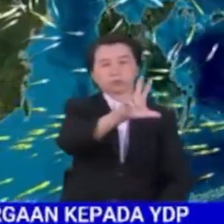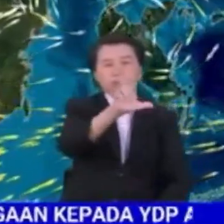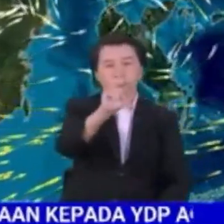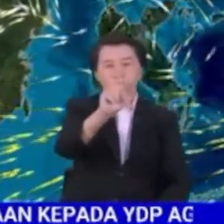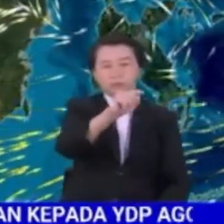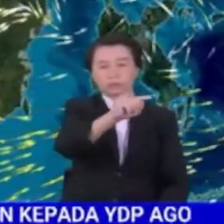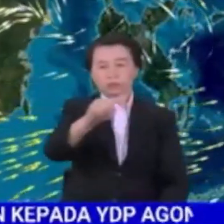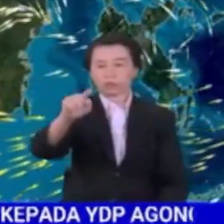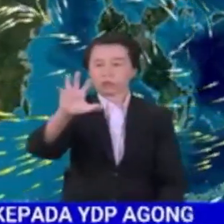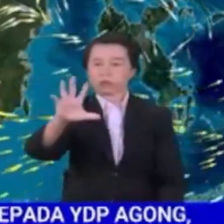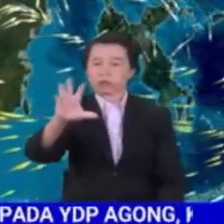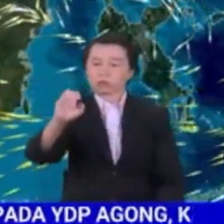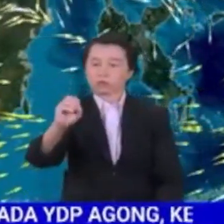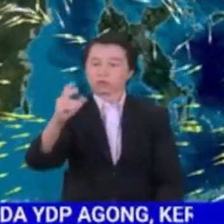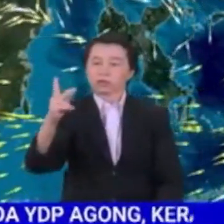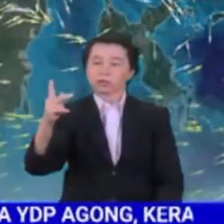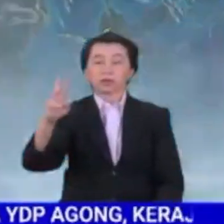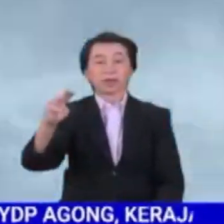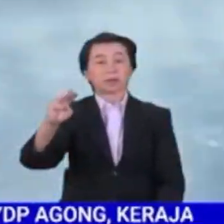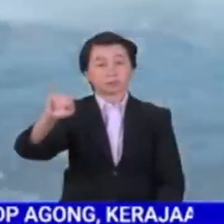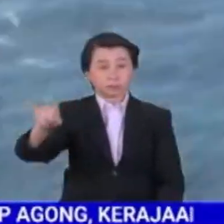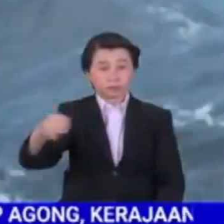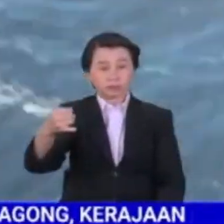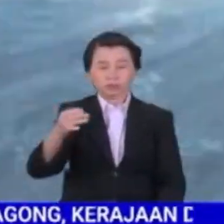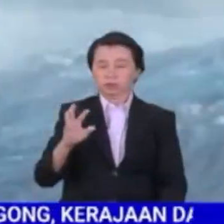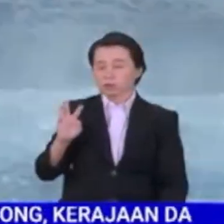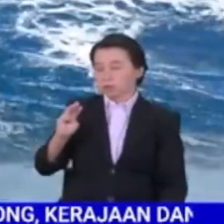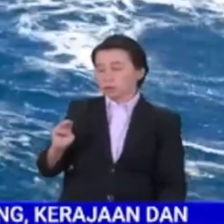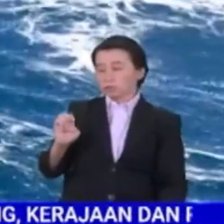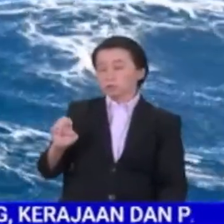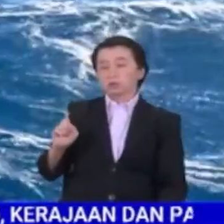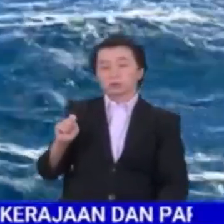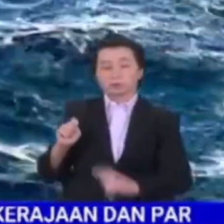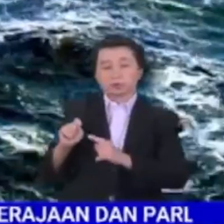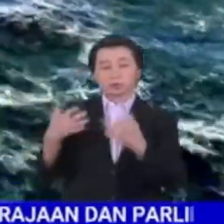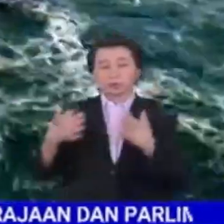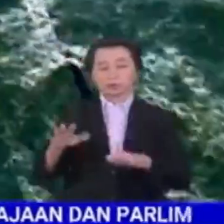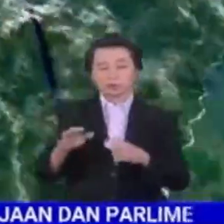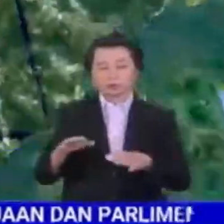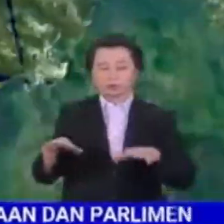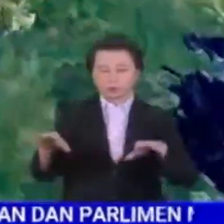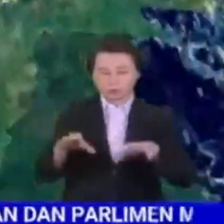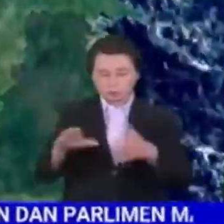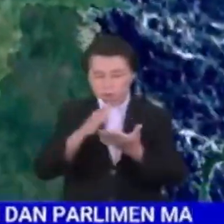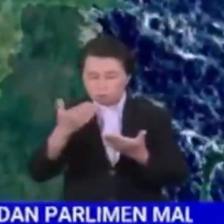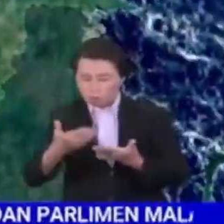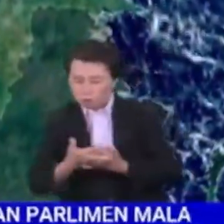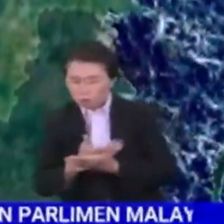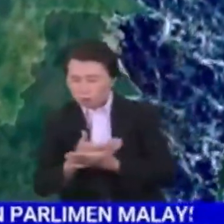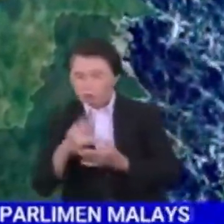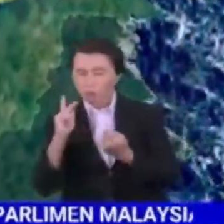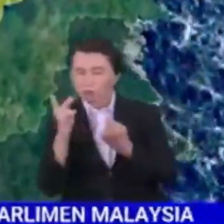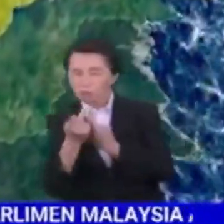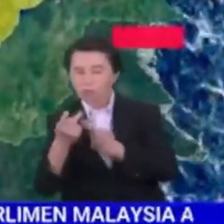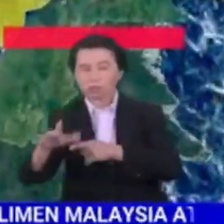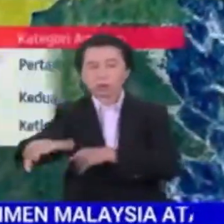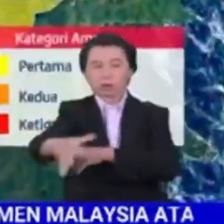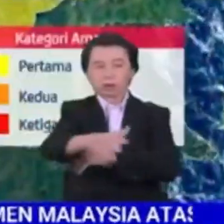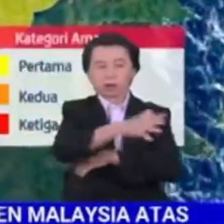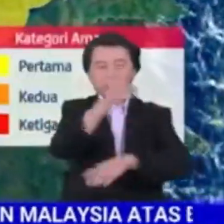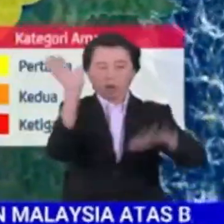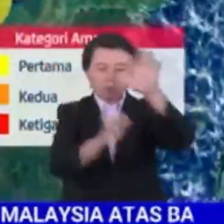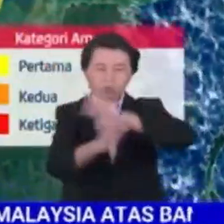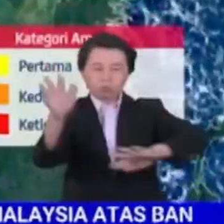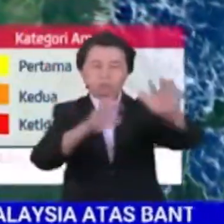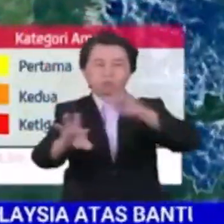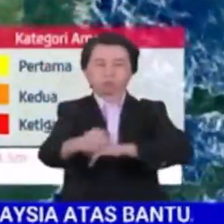hingga 50 km sejam. Sehubungan dengan itu, Met Malaysia telah pun mengemaskini amaran keadaan laut semasa iaitu angin kencang dan